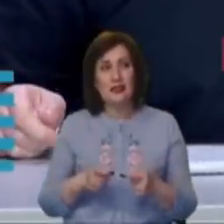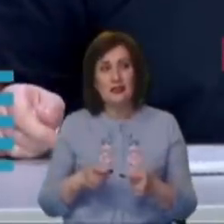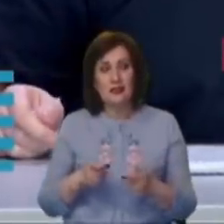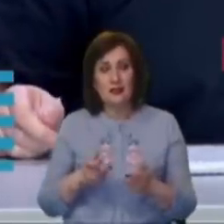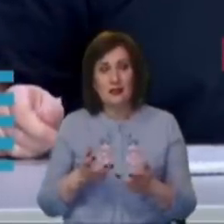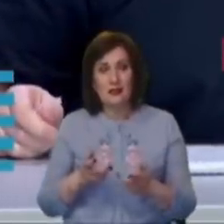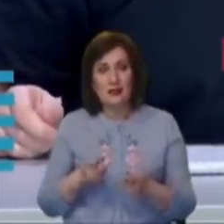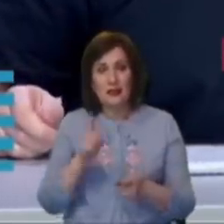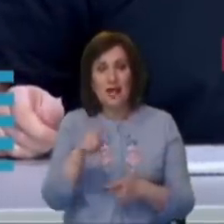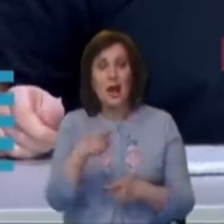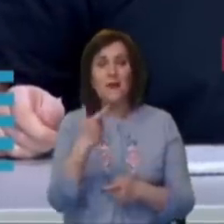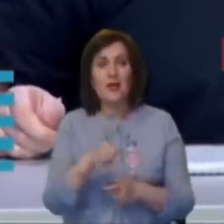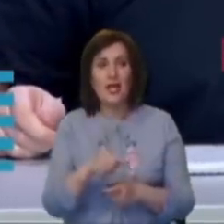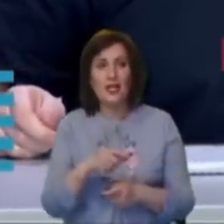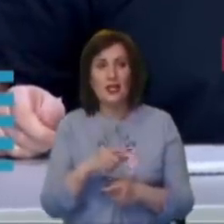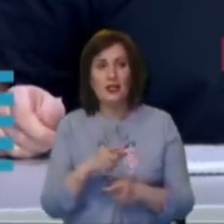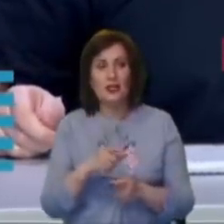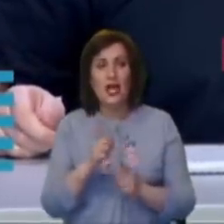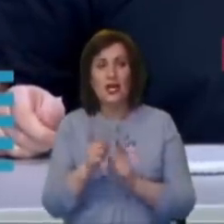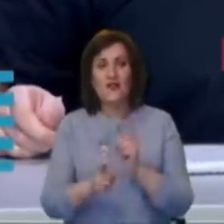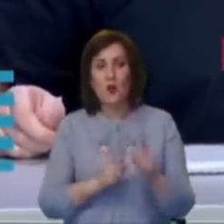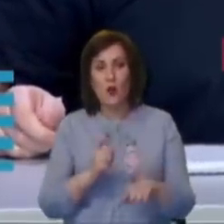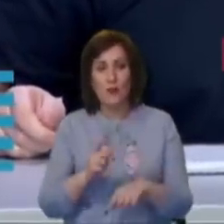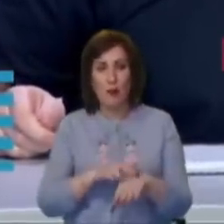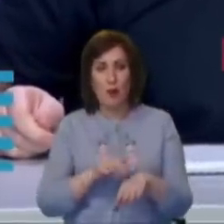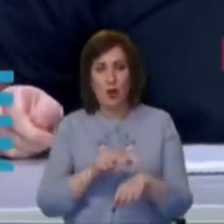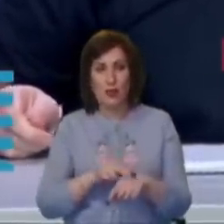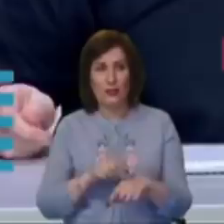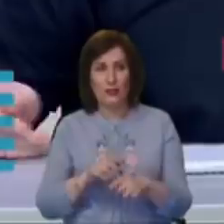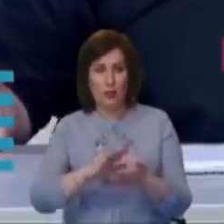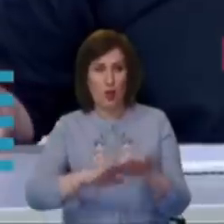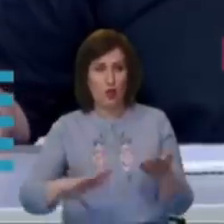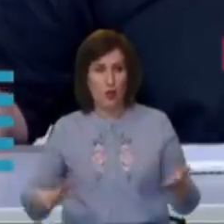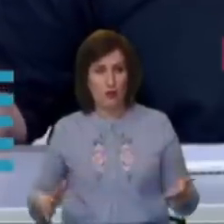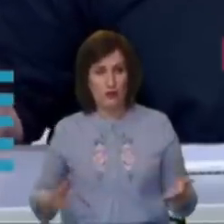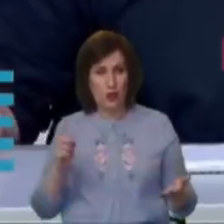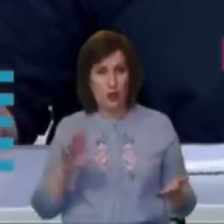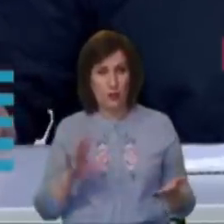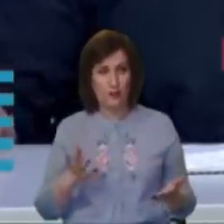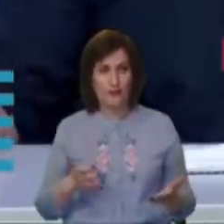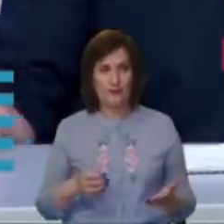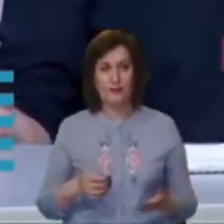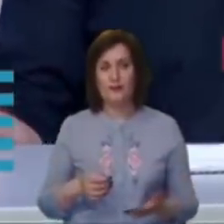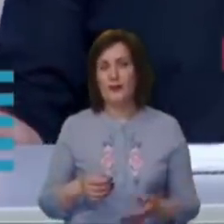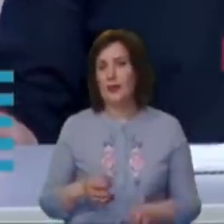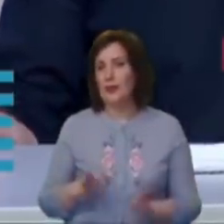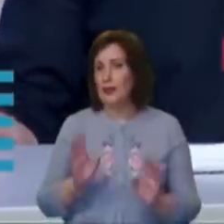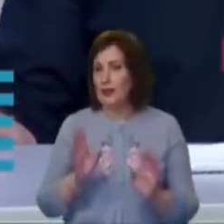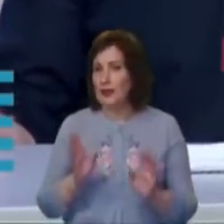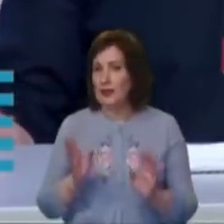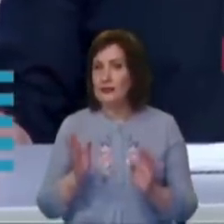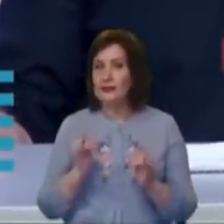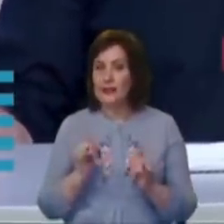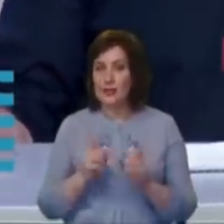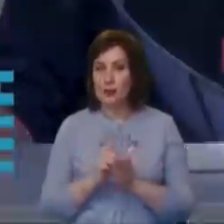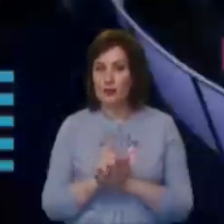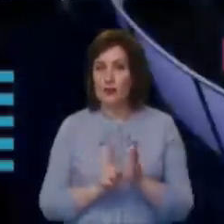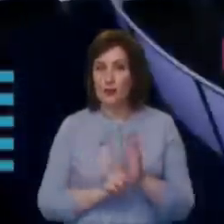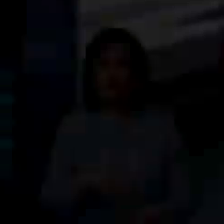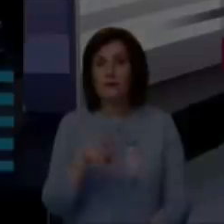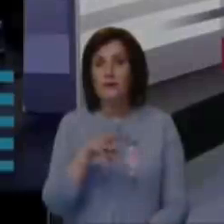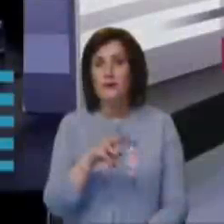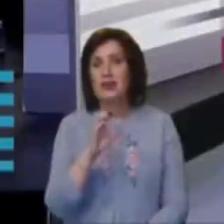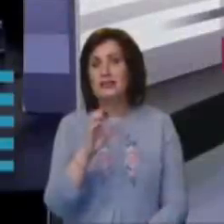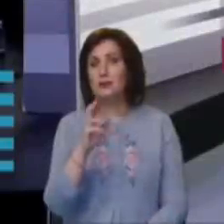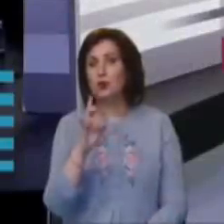там, де йшла реформа патрульної поліції, продовжувалася на той момент. Давайте так, зараз повинен почати вже розповідати Максим